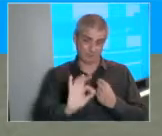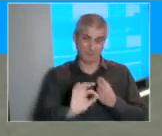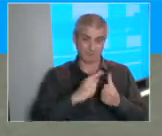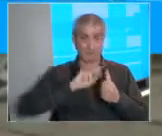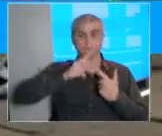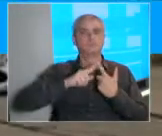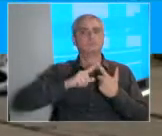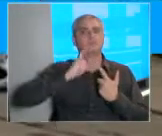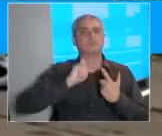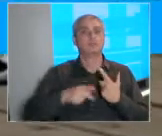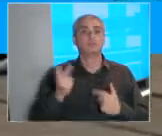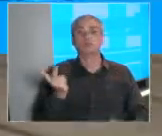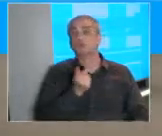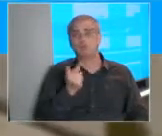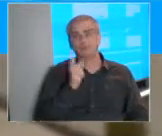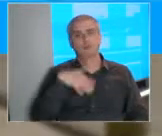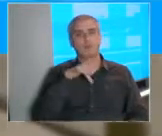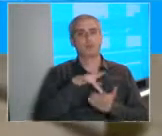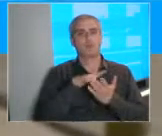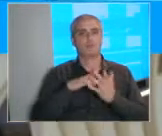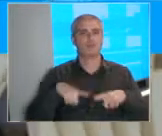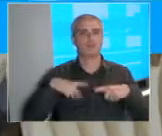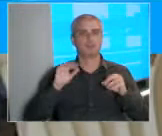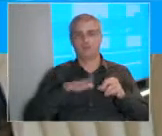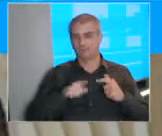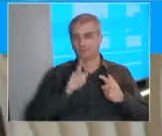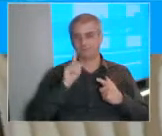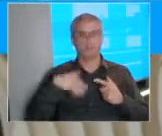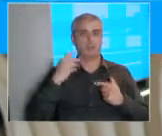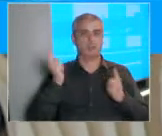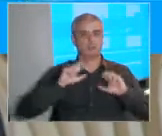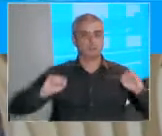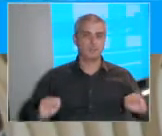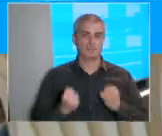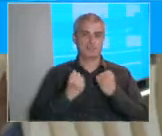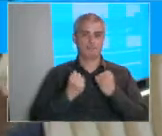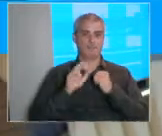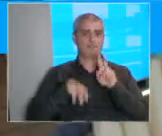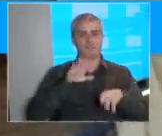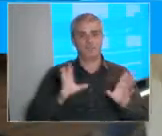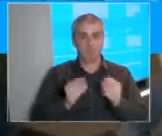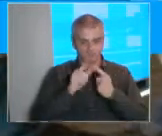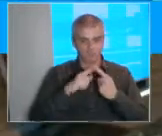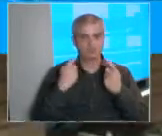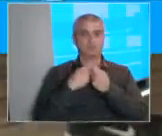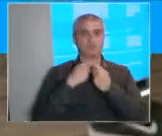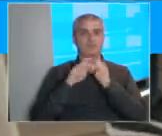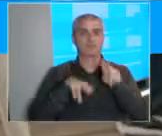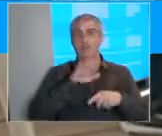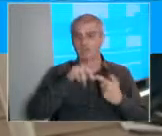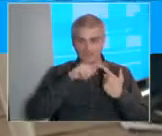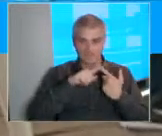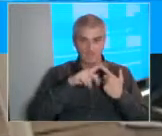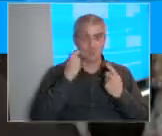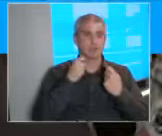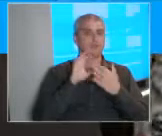ודבר שני, זה מצריך ששניהם צריכים להיות נוכחים בחיי הילד, אוקיי? הם צריכים להיות פעילים, לגדל אותו ביחד, להיות שותפים בגידולו,